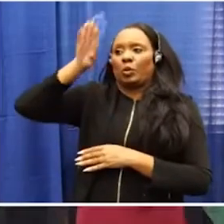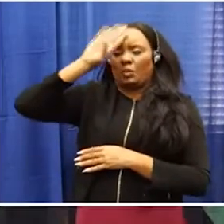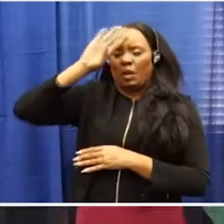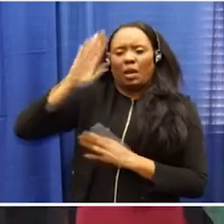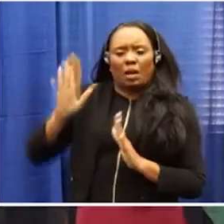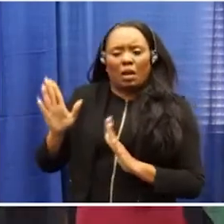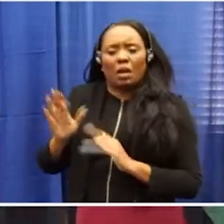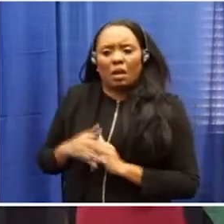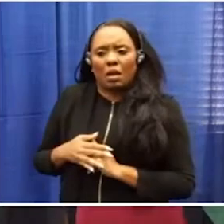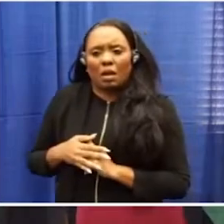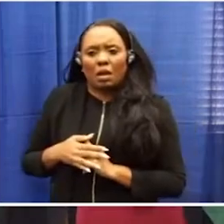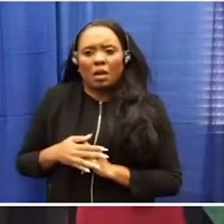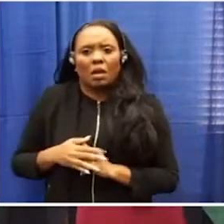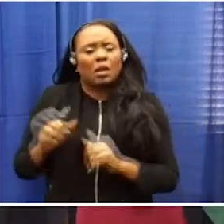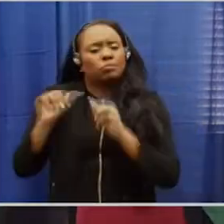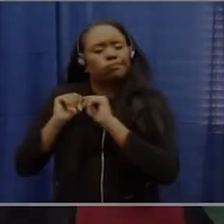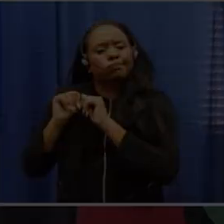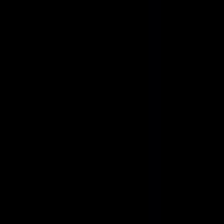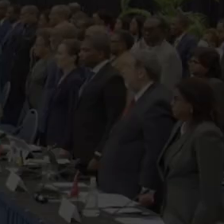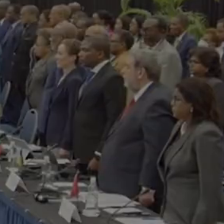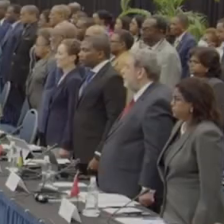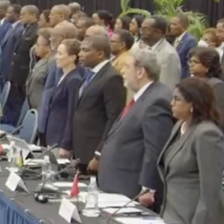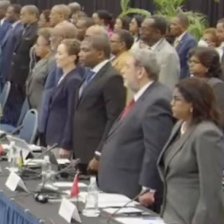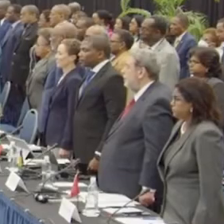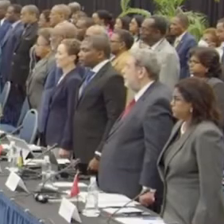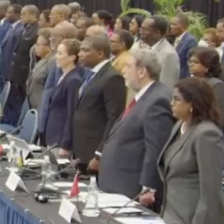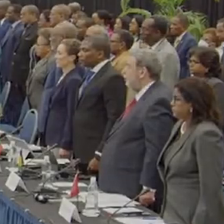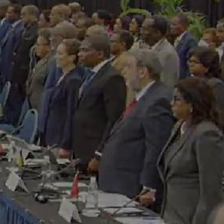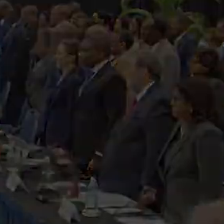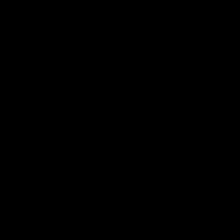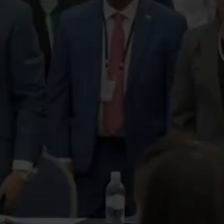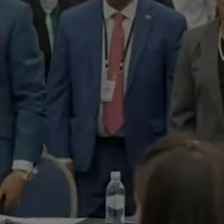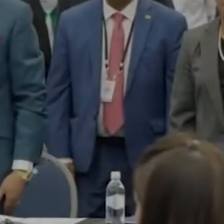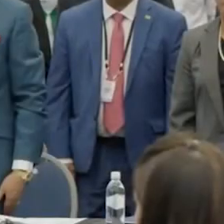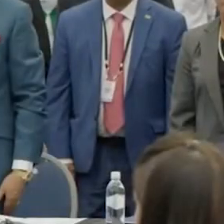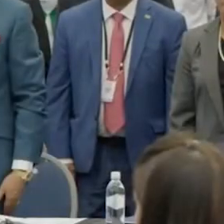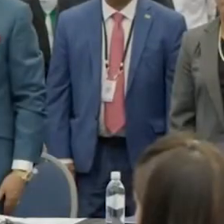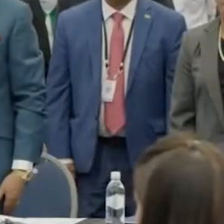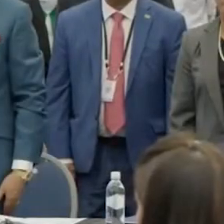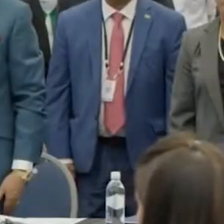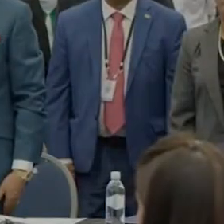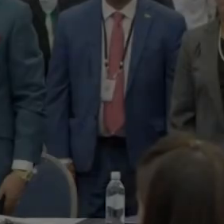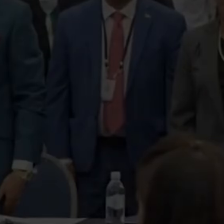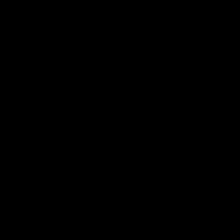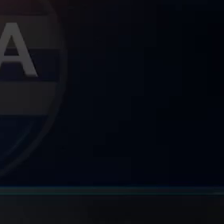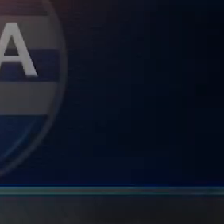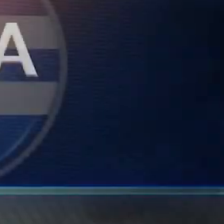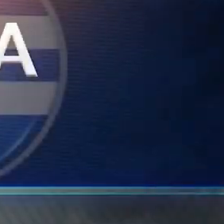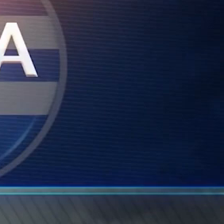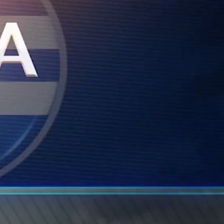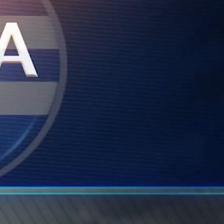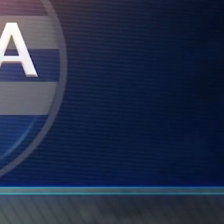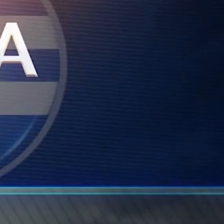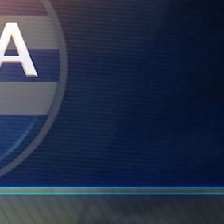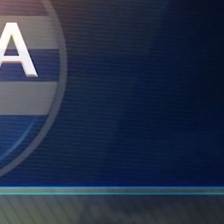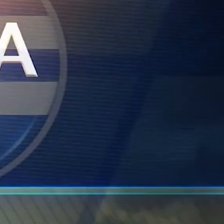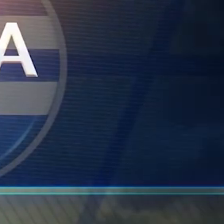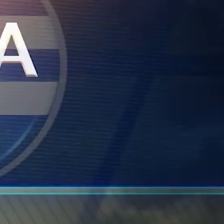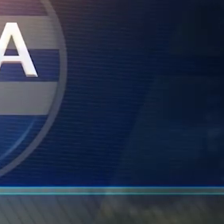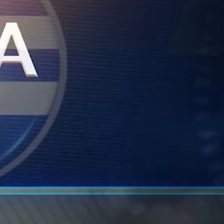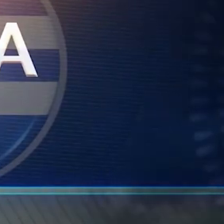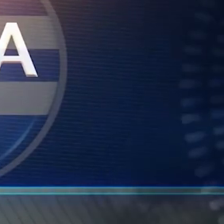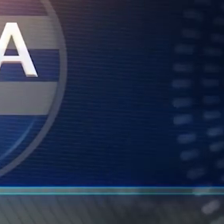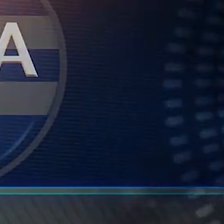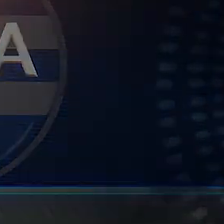CARICOM-voorzitter Chandrika Prasad Santokhi heeft tijdens een persconferentie bij de achtste editie van de CARICOM-Cuba Summit